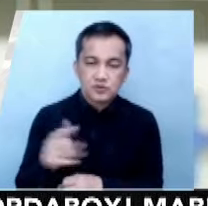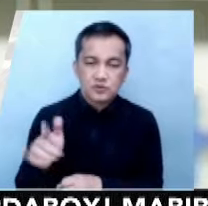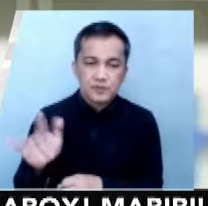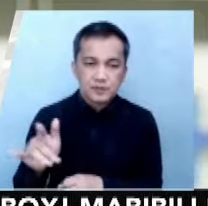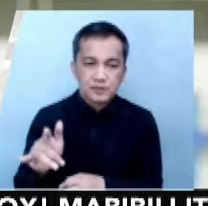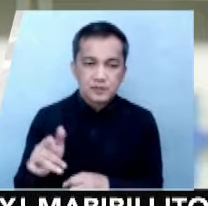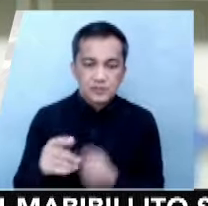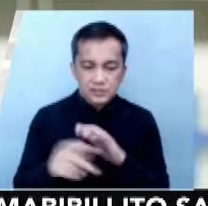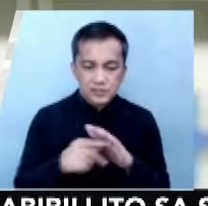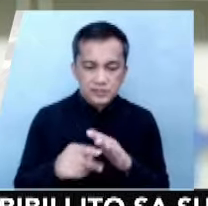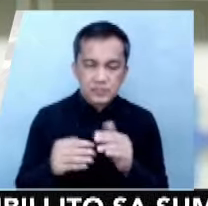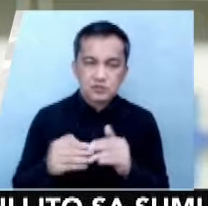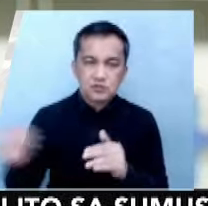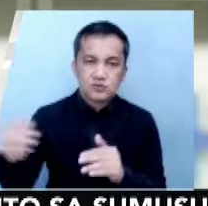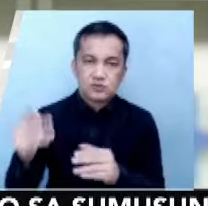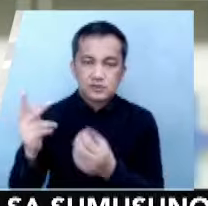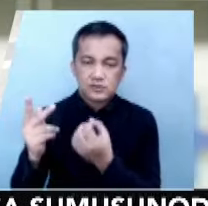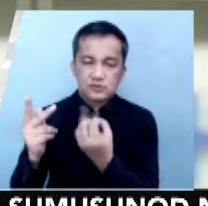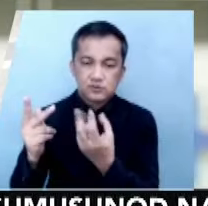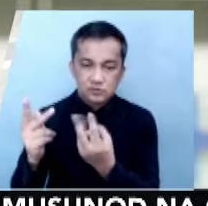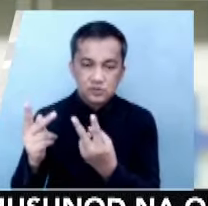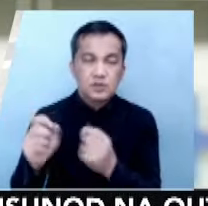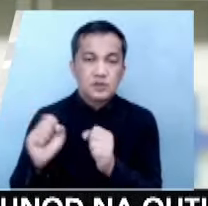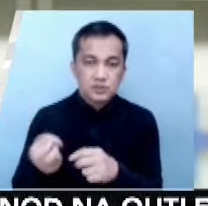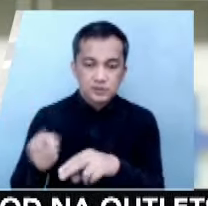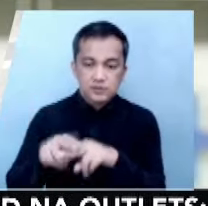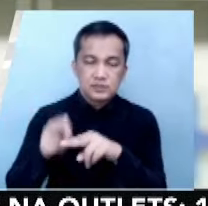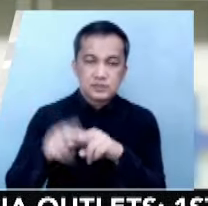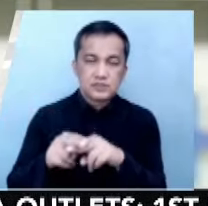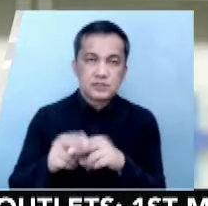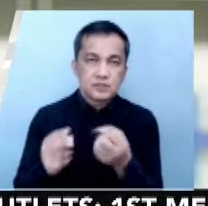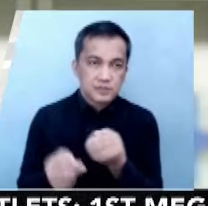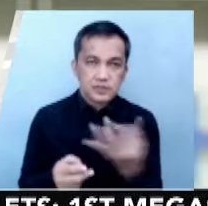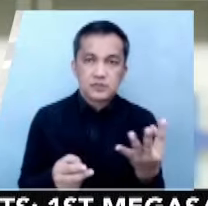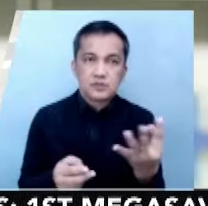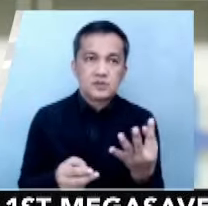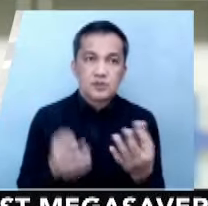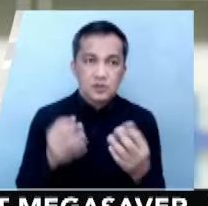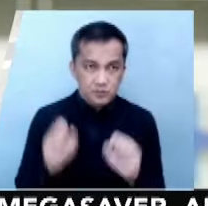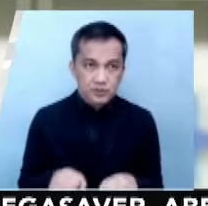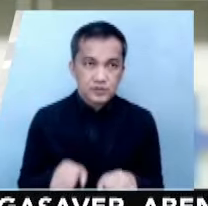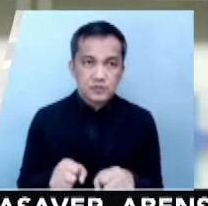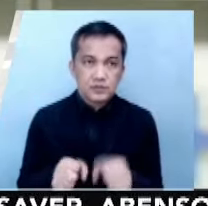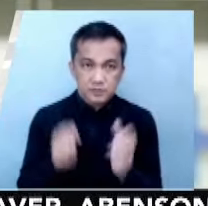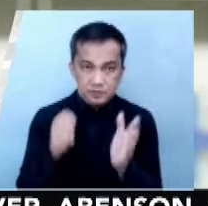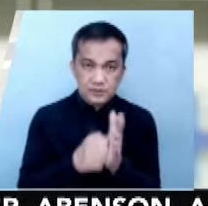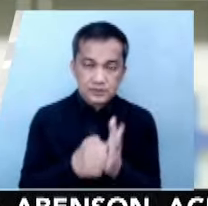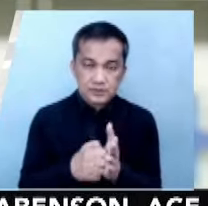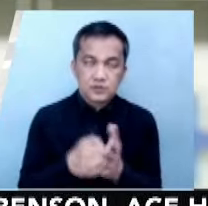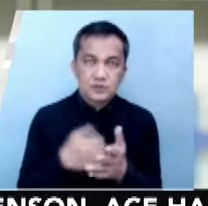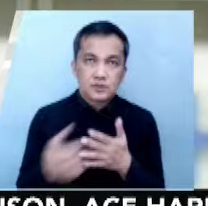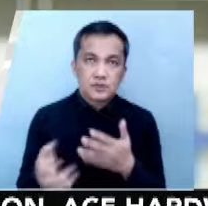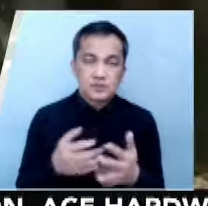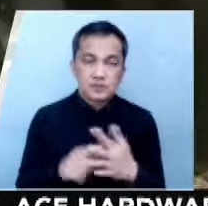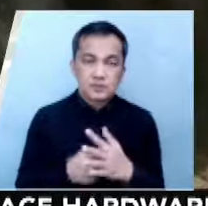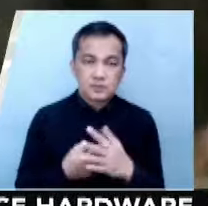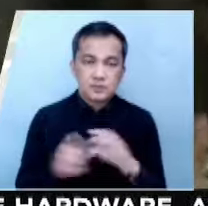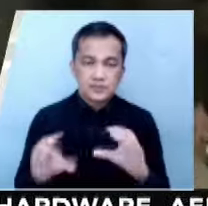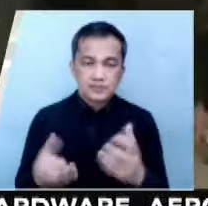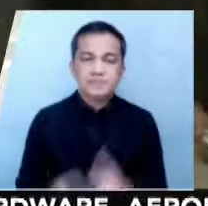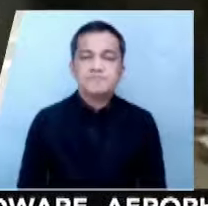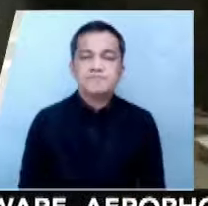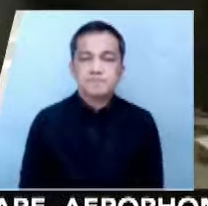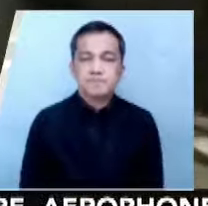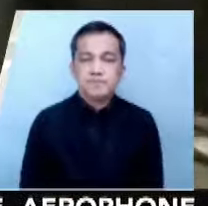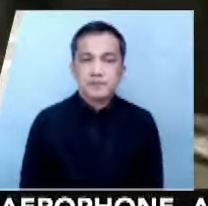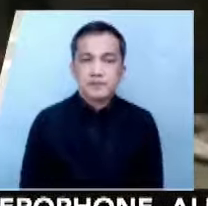senior high school pwede pa raw madagdagan ang nasabing bilang dahil pwede pa ring mag-enroll kahit simula na ng klase para